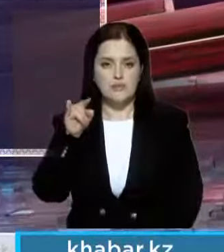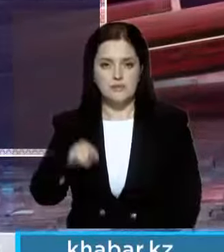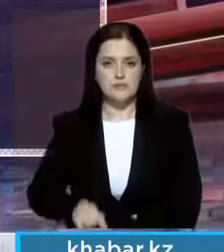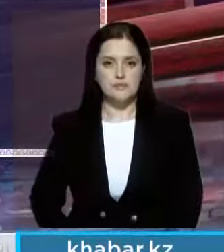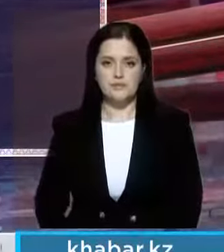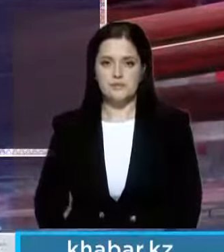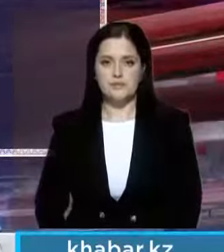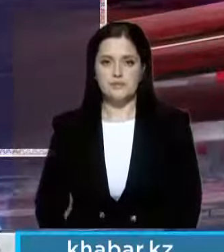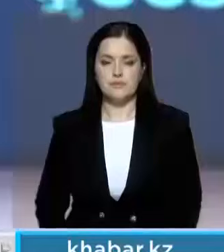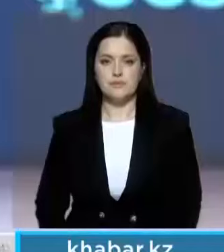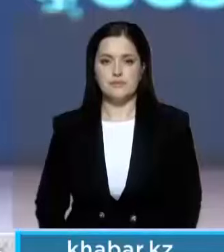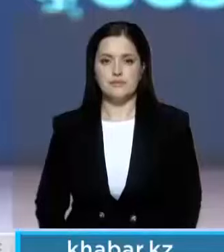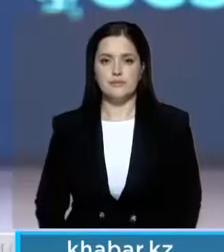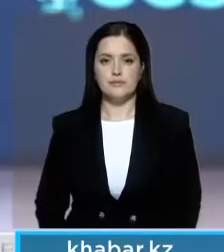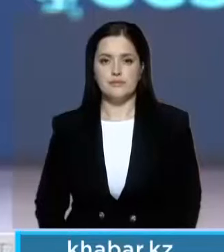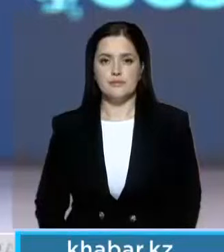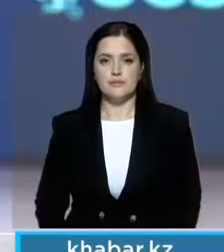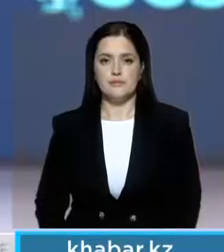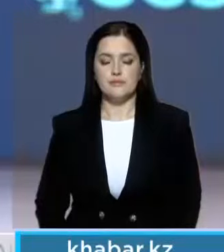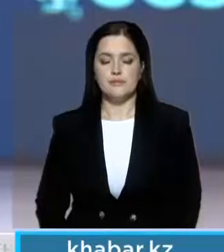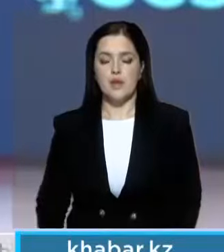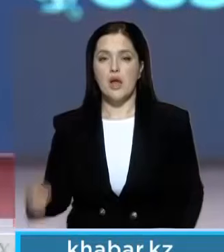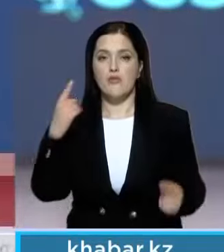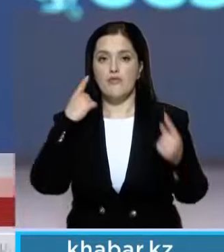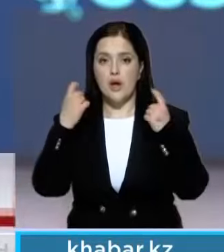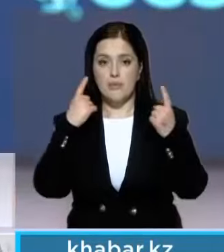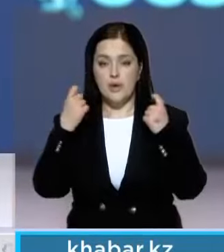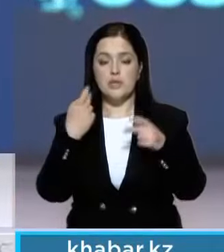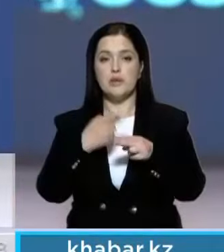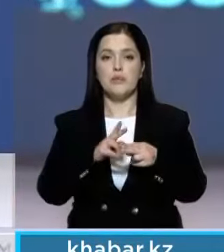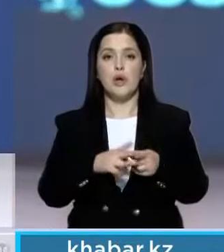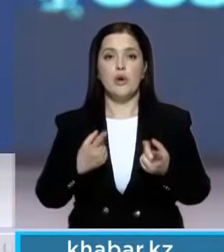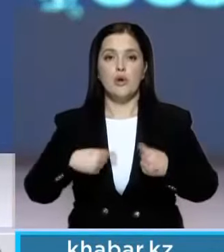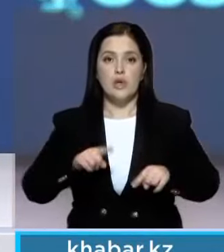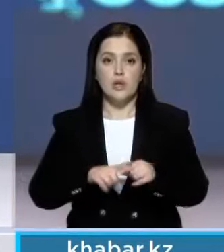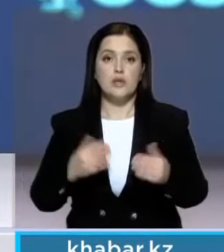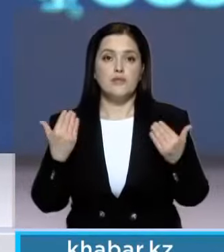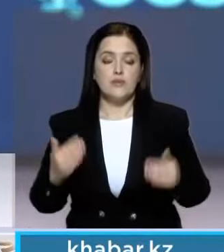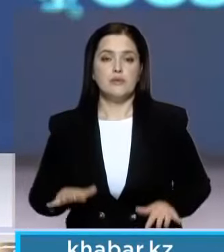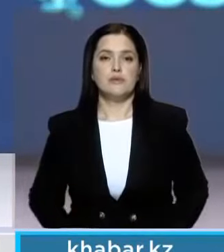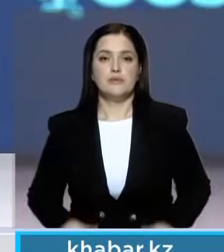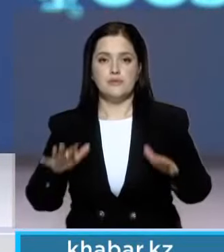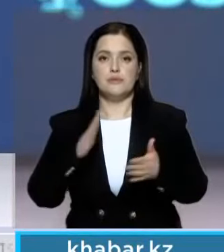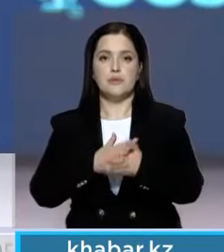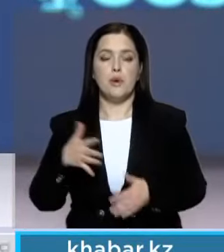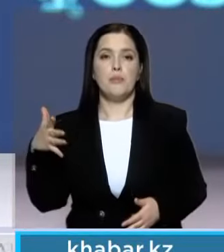судов. По оперативной информации местных исполнительных органов, на сегодняшний день подтопленными остаются